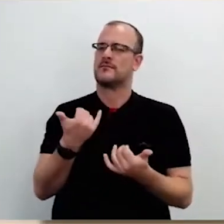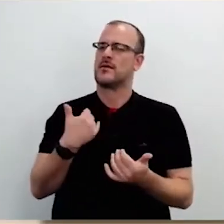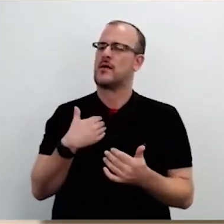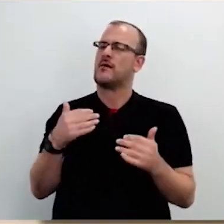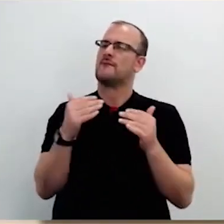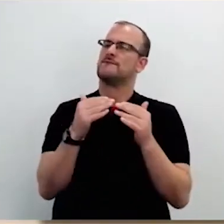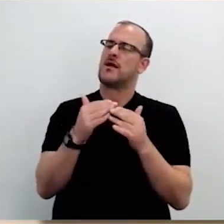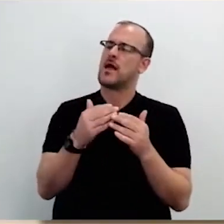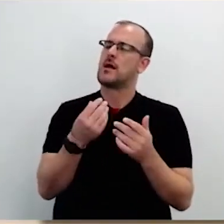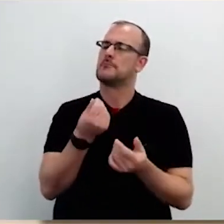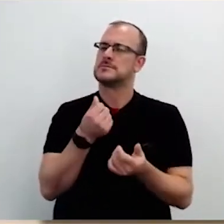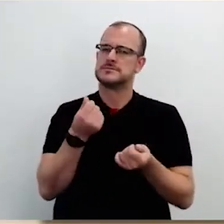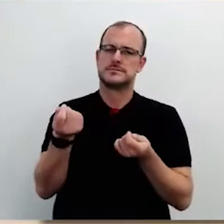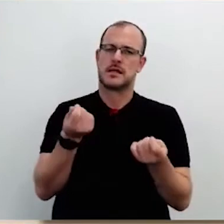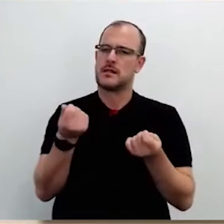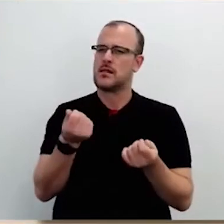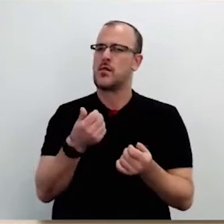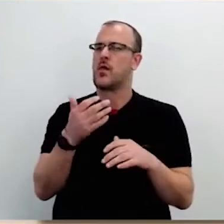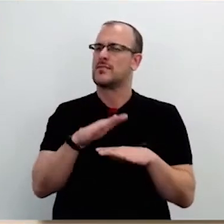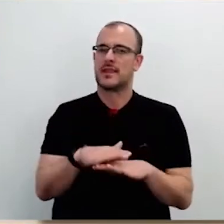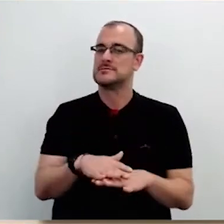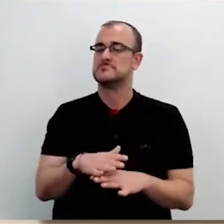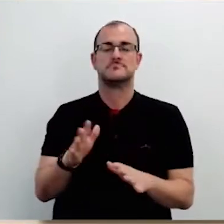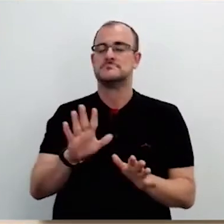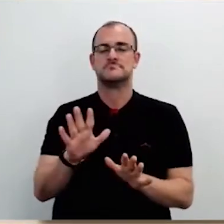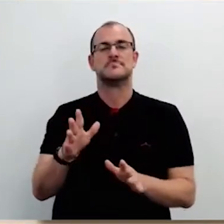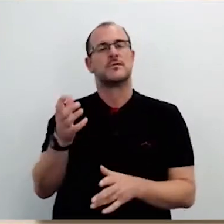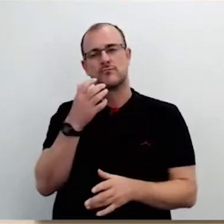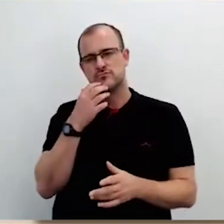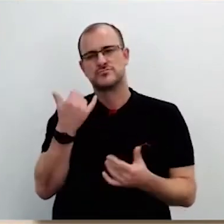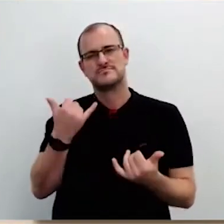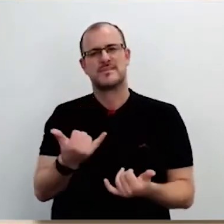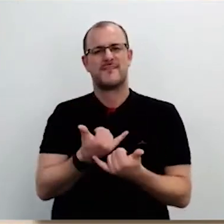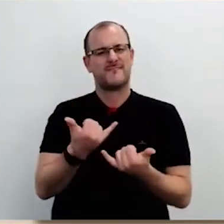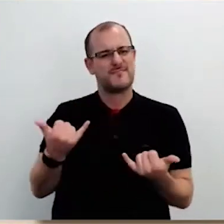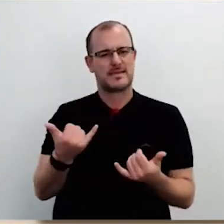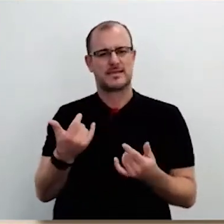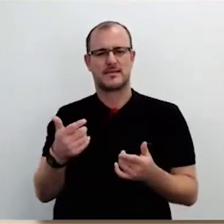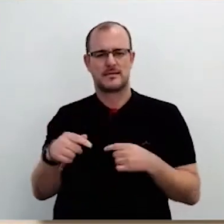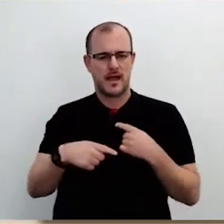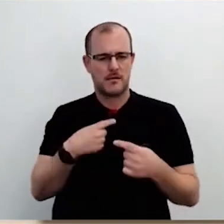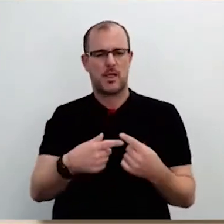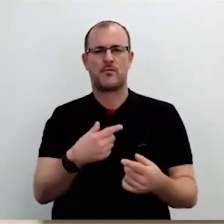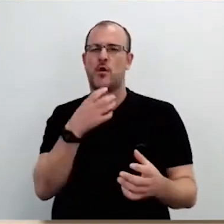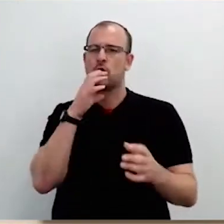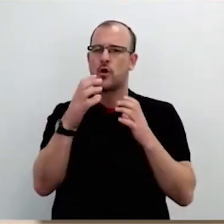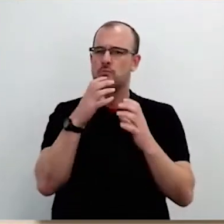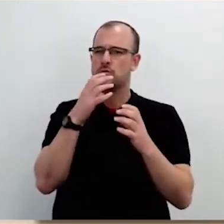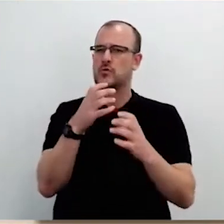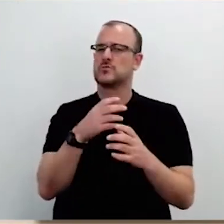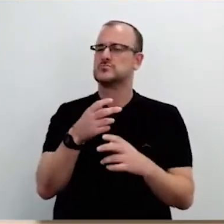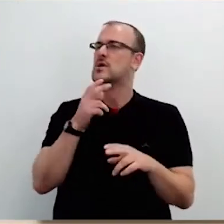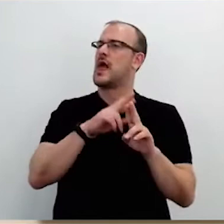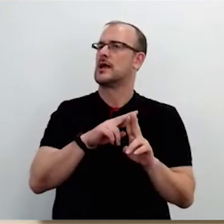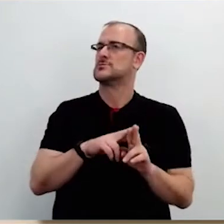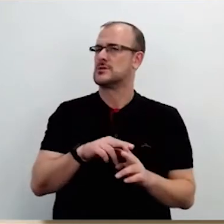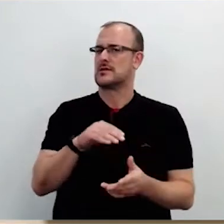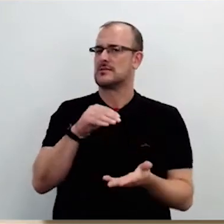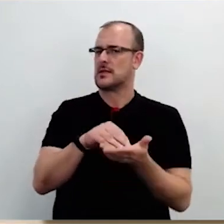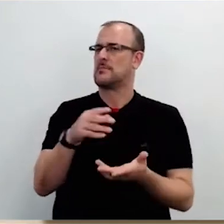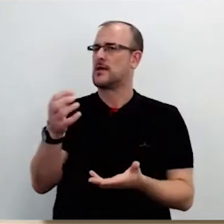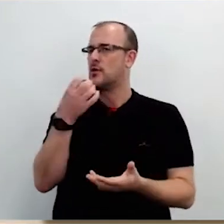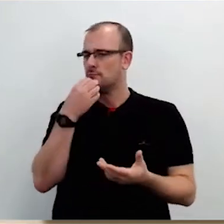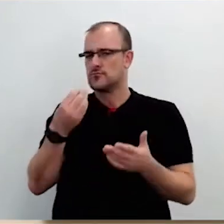fairen Teilhabe an Netzen, sondern sie möchte auch die Art und Weise der Kommunikation unter #dabei